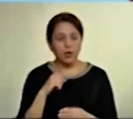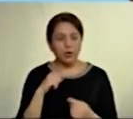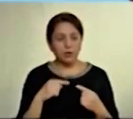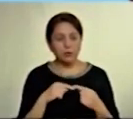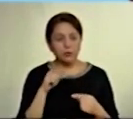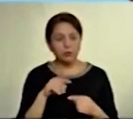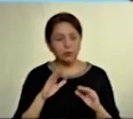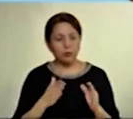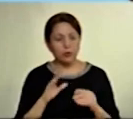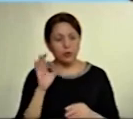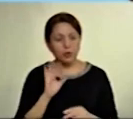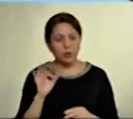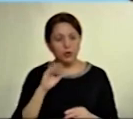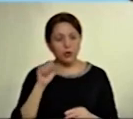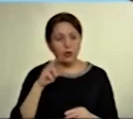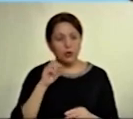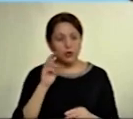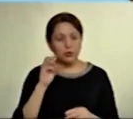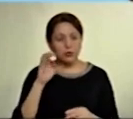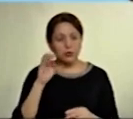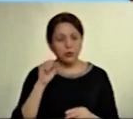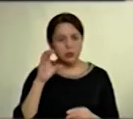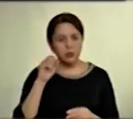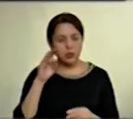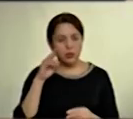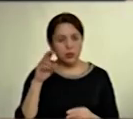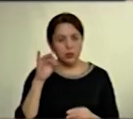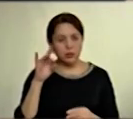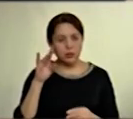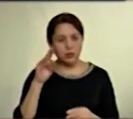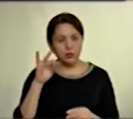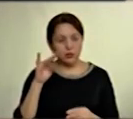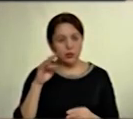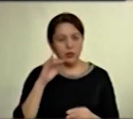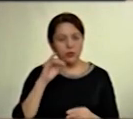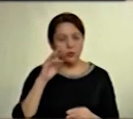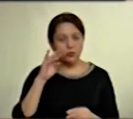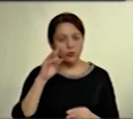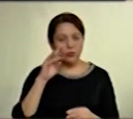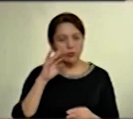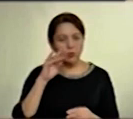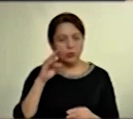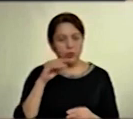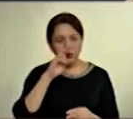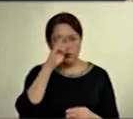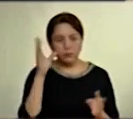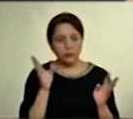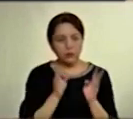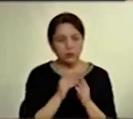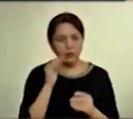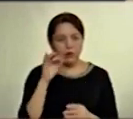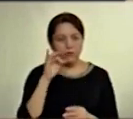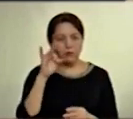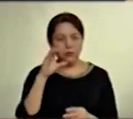voqealar haqida Makedoniyalik Aleksandrning yunon Makedon qo'shinlarini birlashtirib Fors davlatini